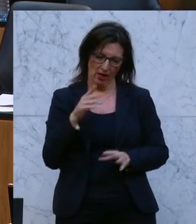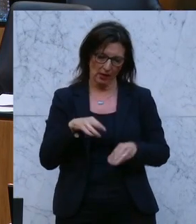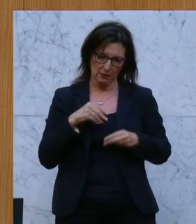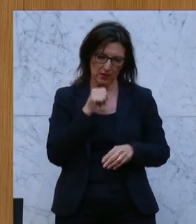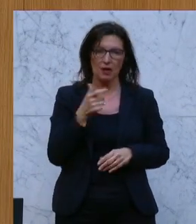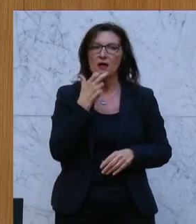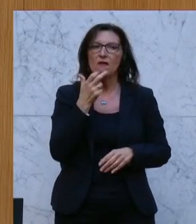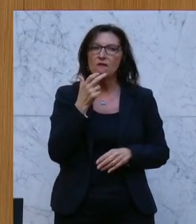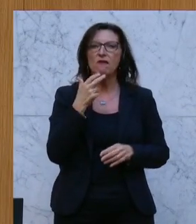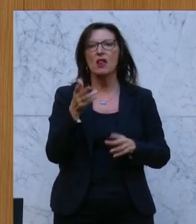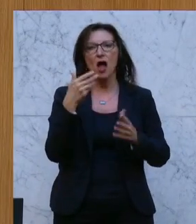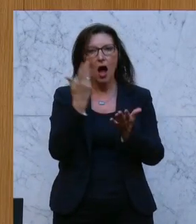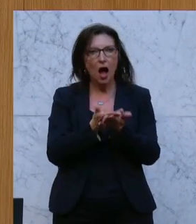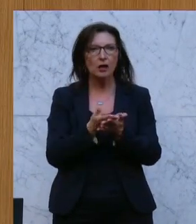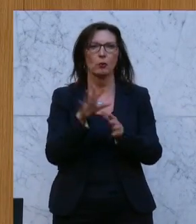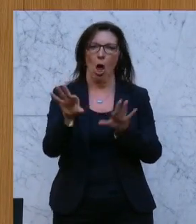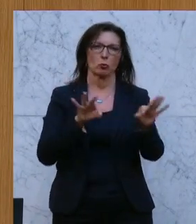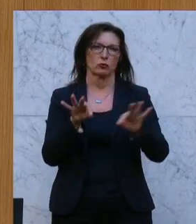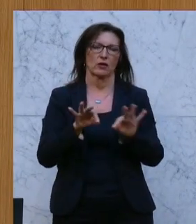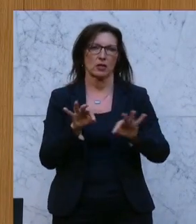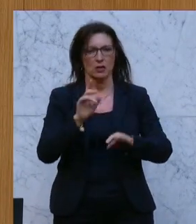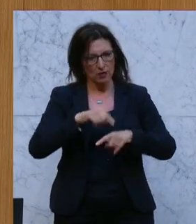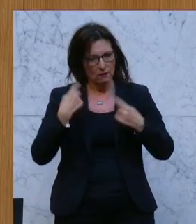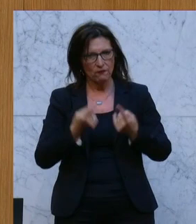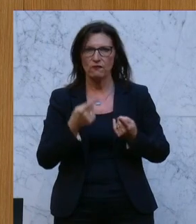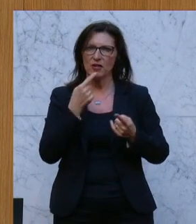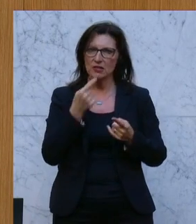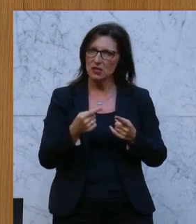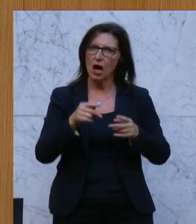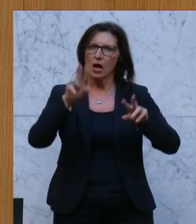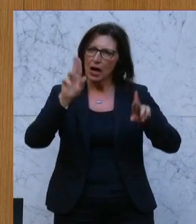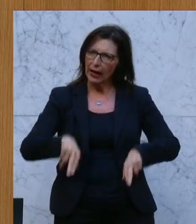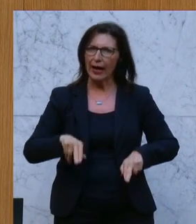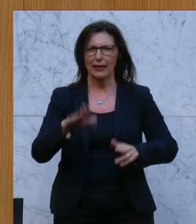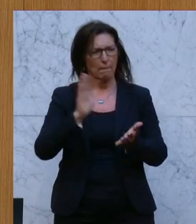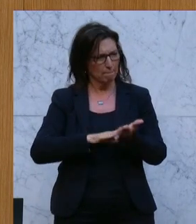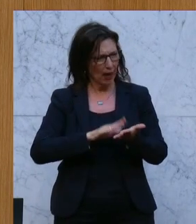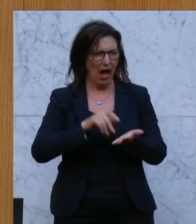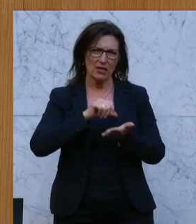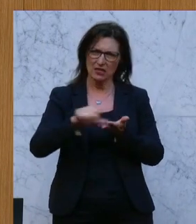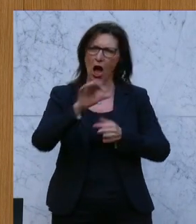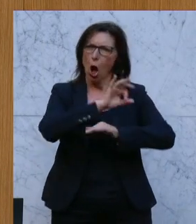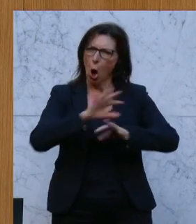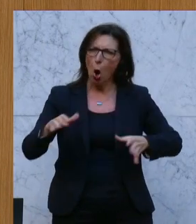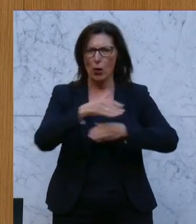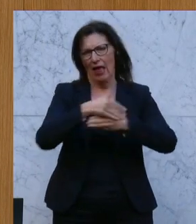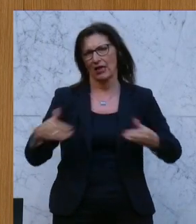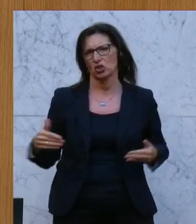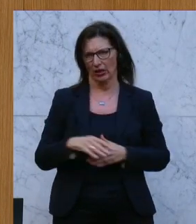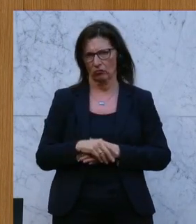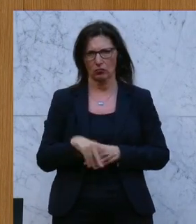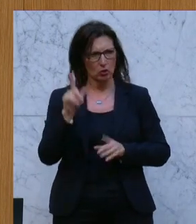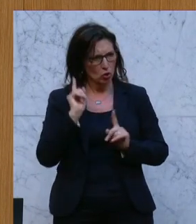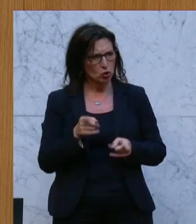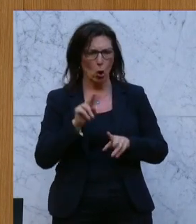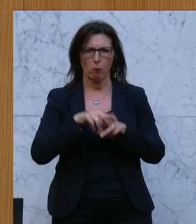Wahlfreiheit und wir wollen, dass das Recht auf uneingeschränkte Barzahlung in der österreichischen Bundesverfassung verankert wird.